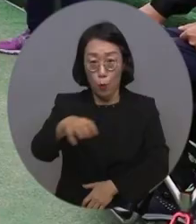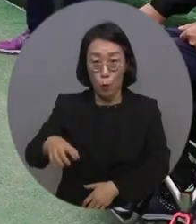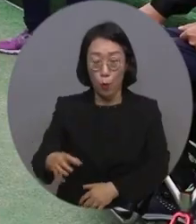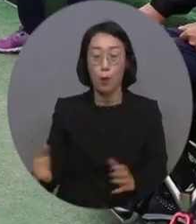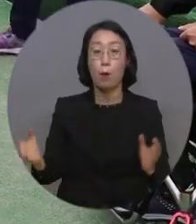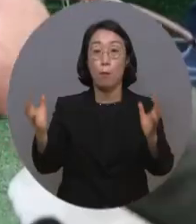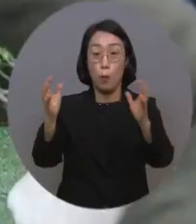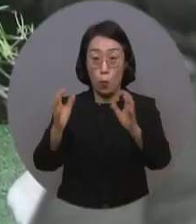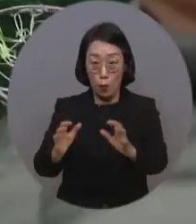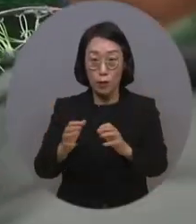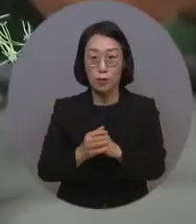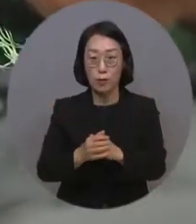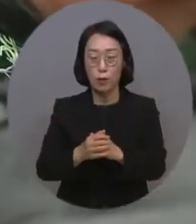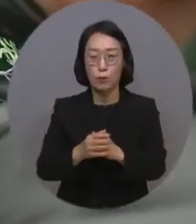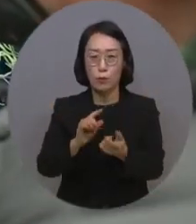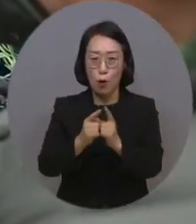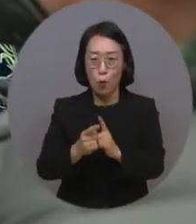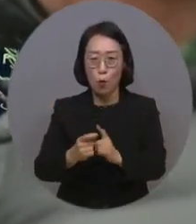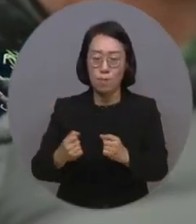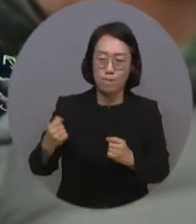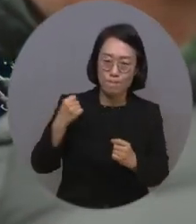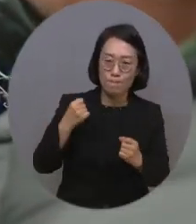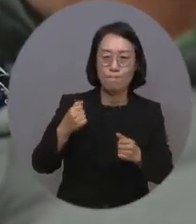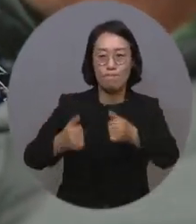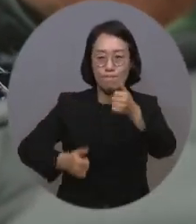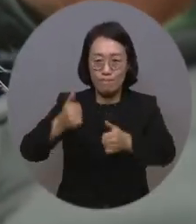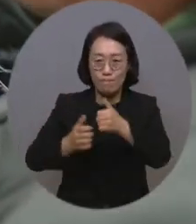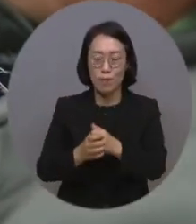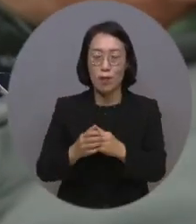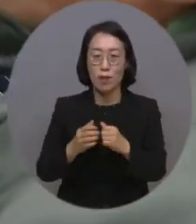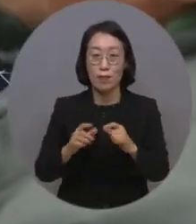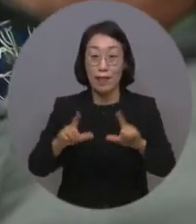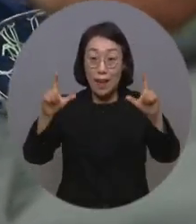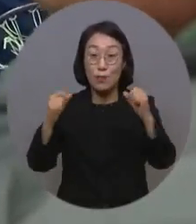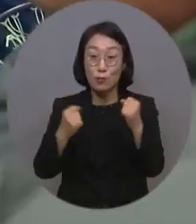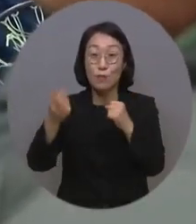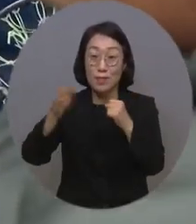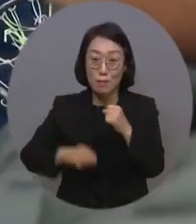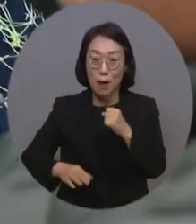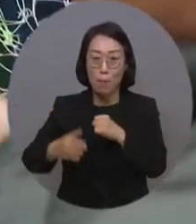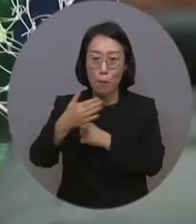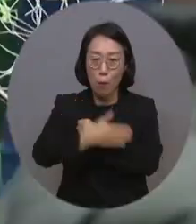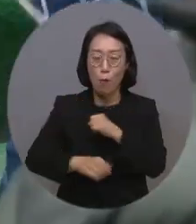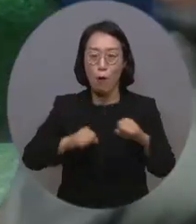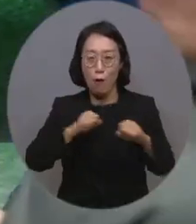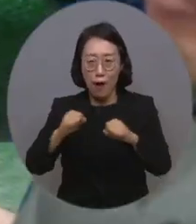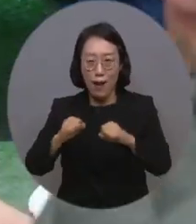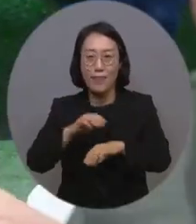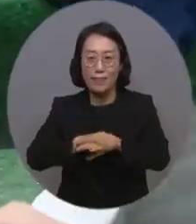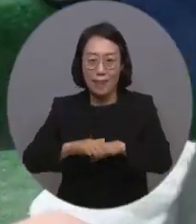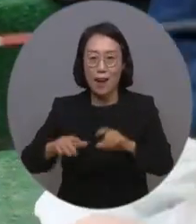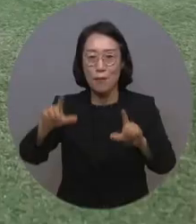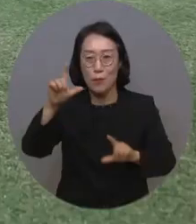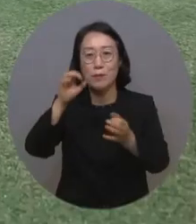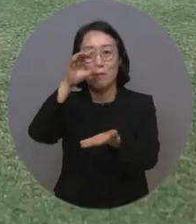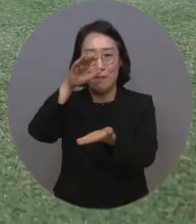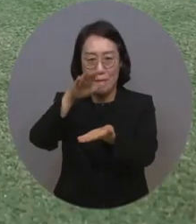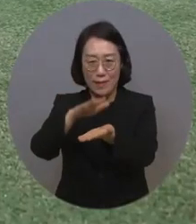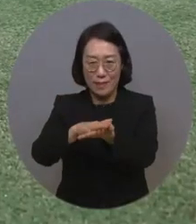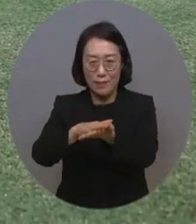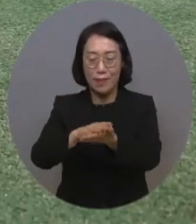한자리에 모여서 서로의 기량을 겨루며 추운 날씨를 입고 건강이 활동하는 시간이 됐습니다